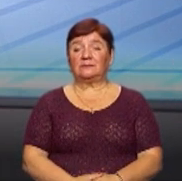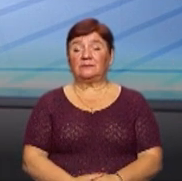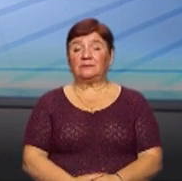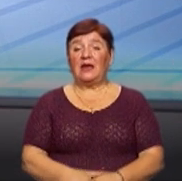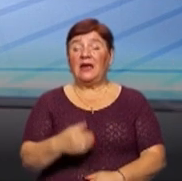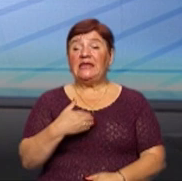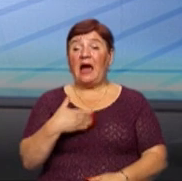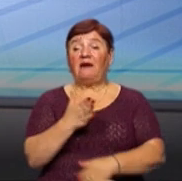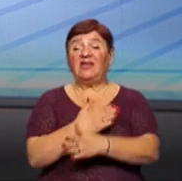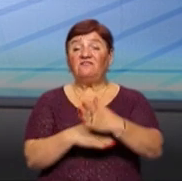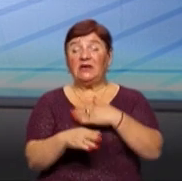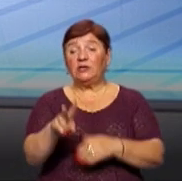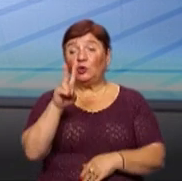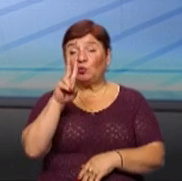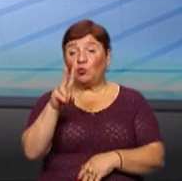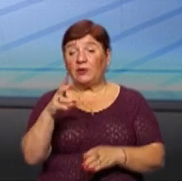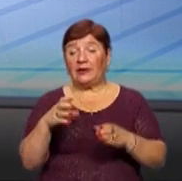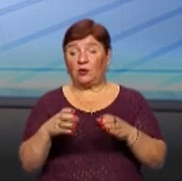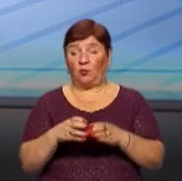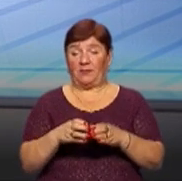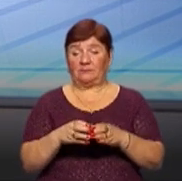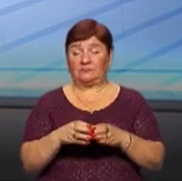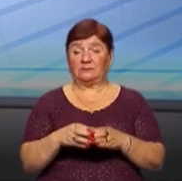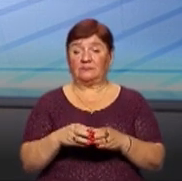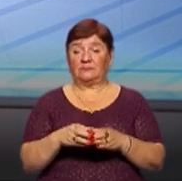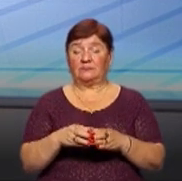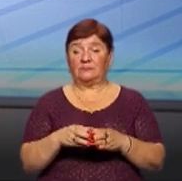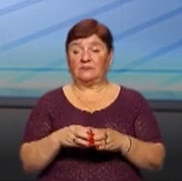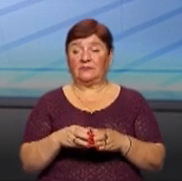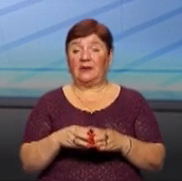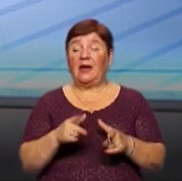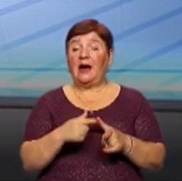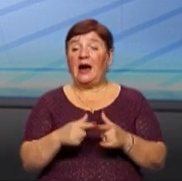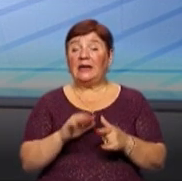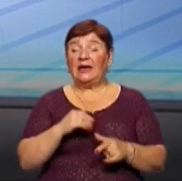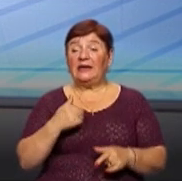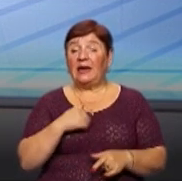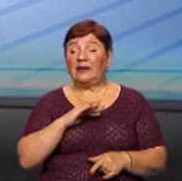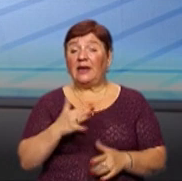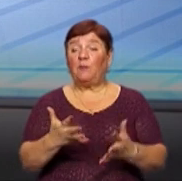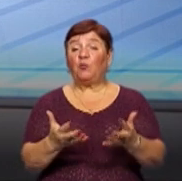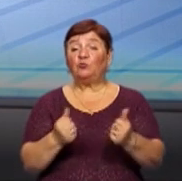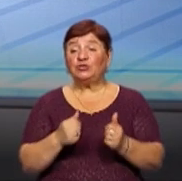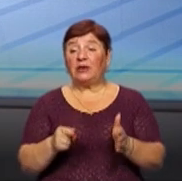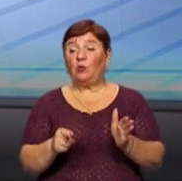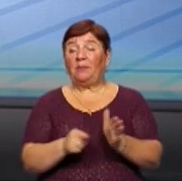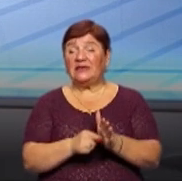Я інвалід другої групи. Так. Тихо. Але я не получаю пенсію на